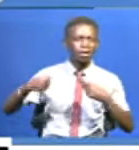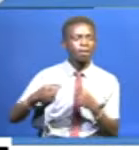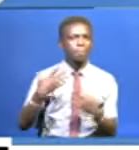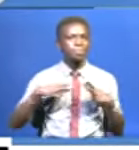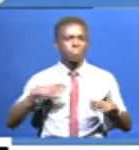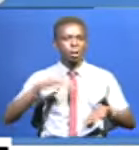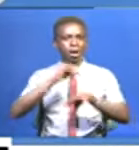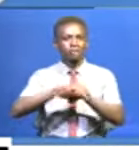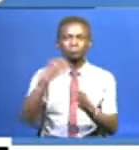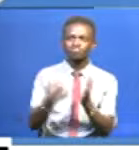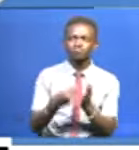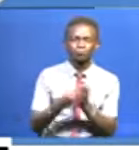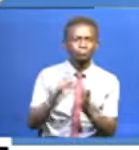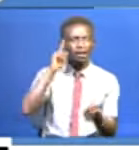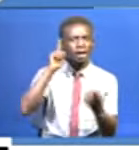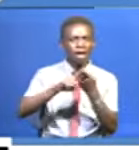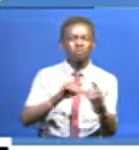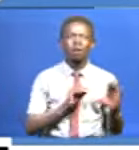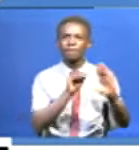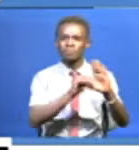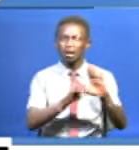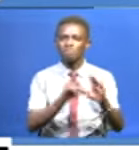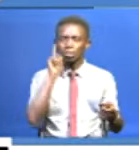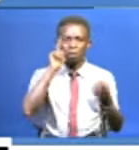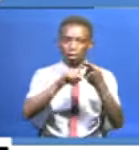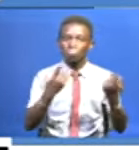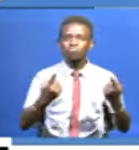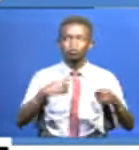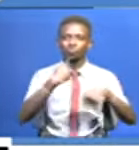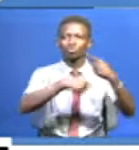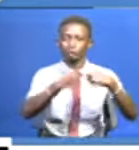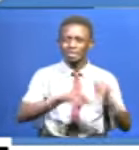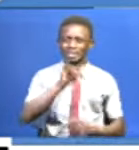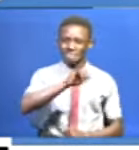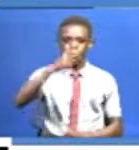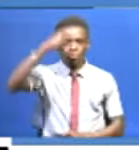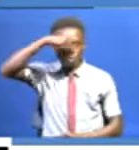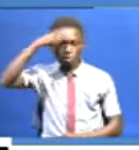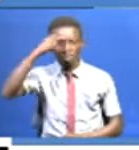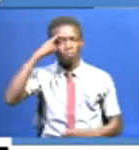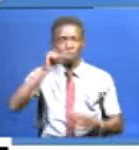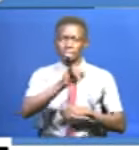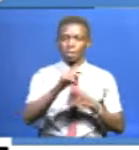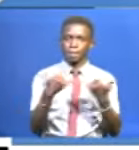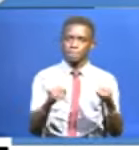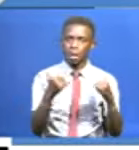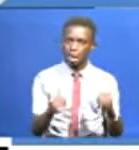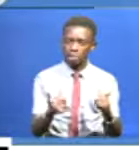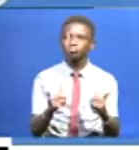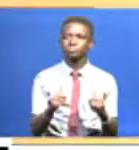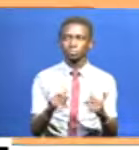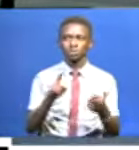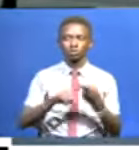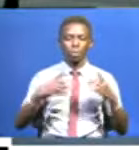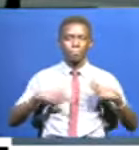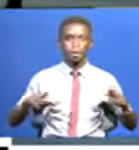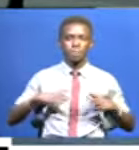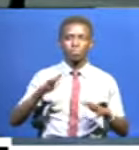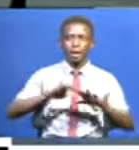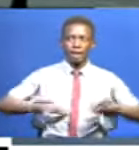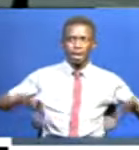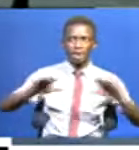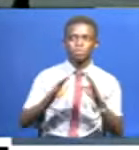na kuwekeza tena katika kuendeleza ujuzi wa mchezo huo kwa wakazi wa huko.